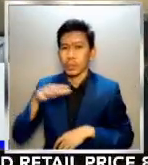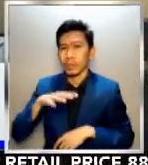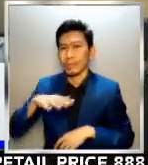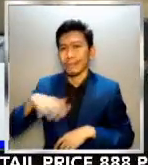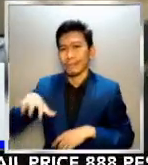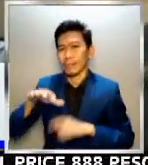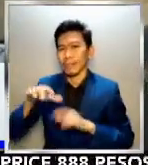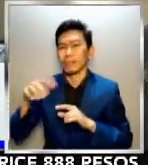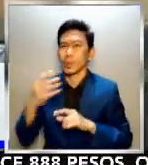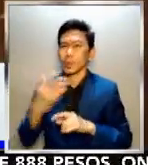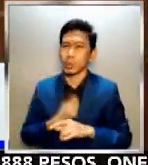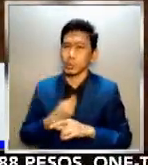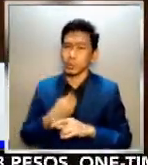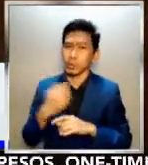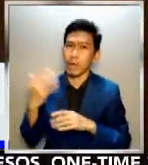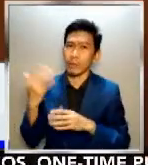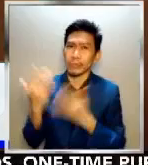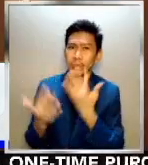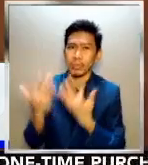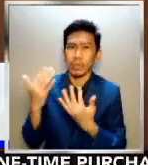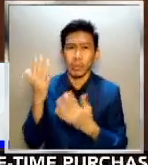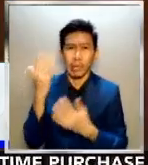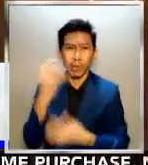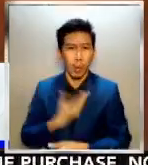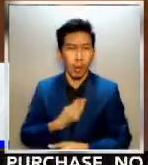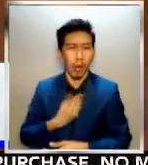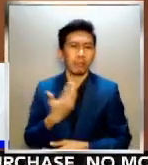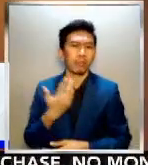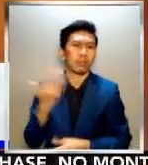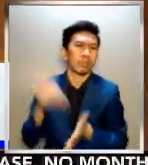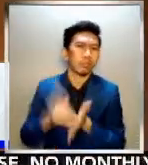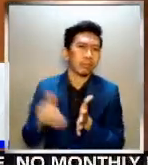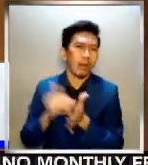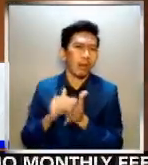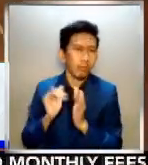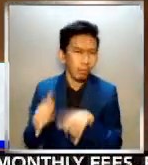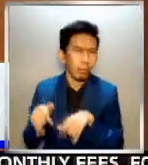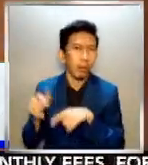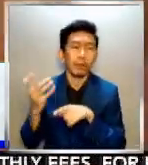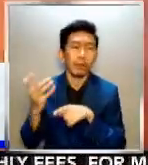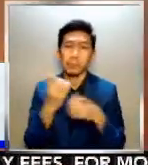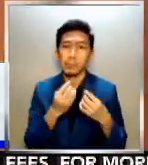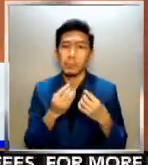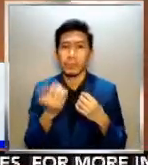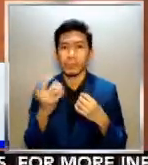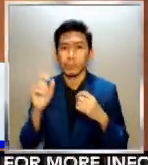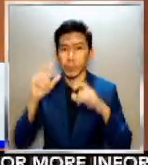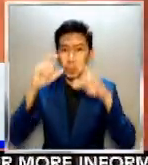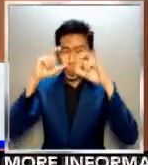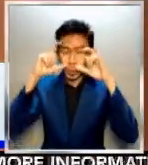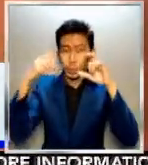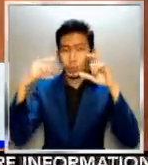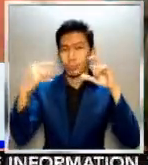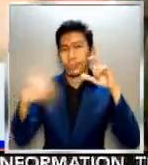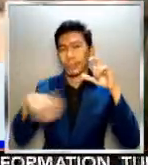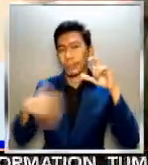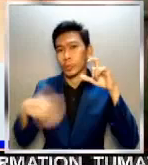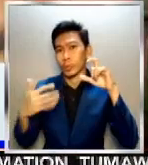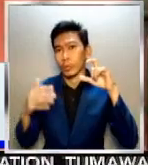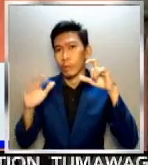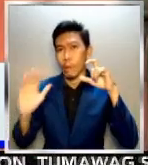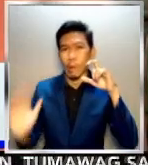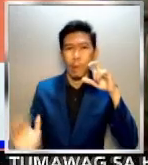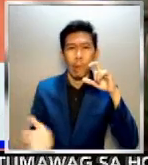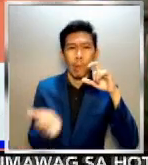kasi this is not just the first time. Ang ginagawa namin, gising kami na lang until kinabukasan